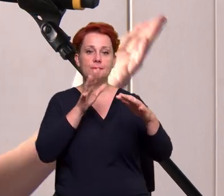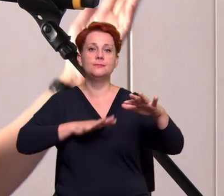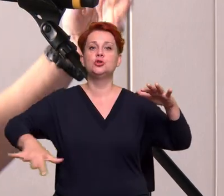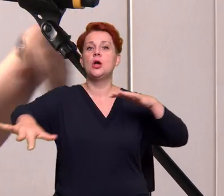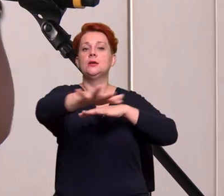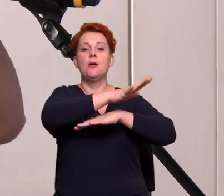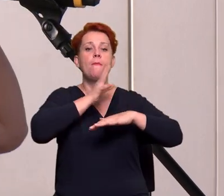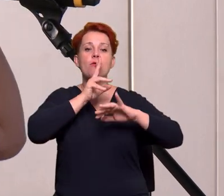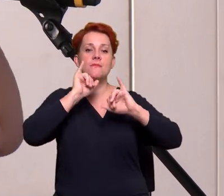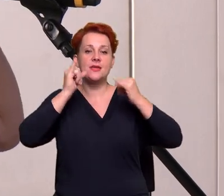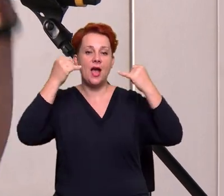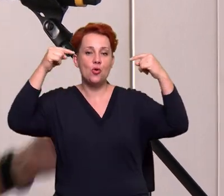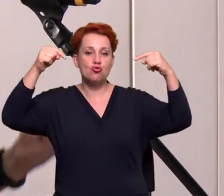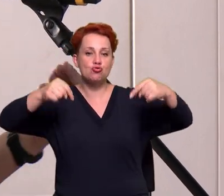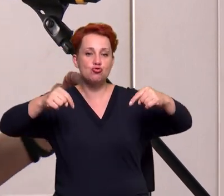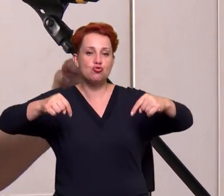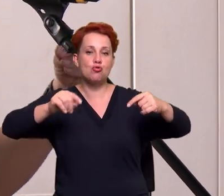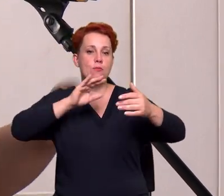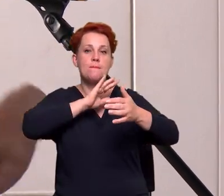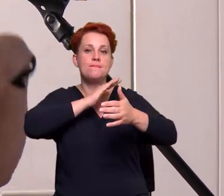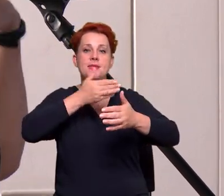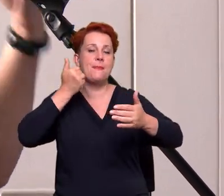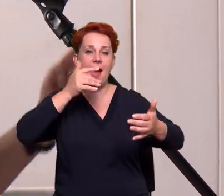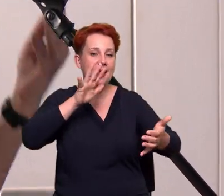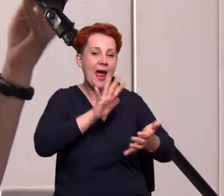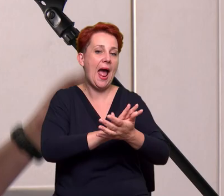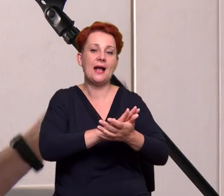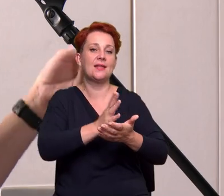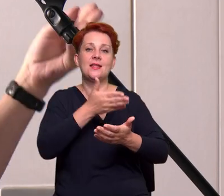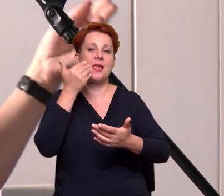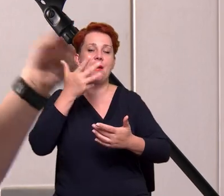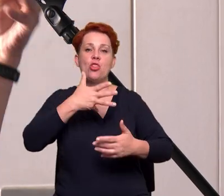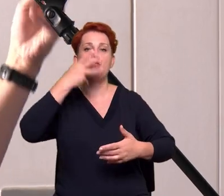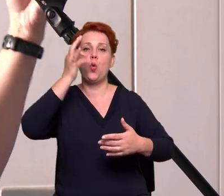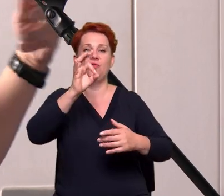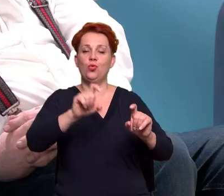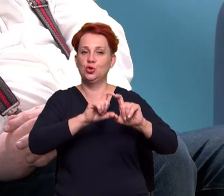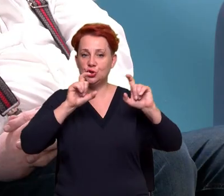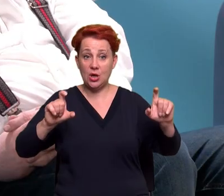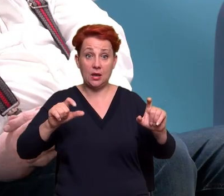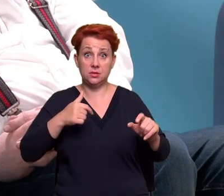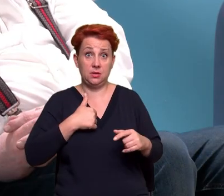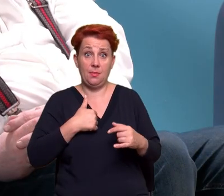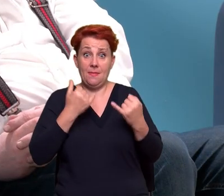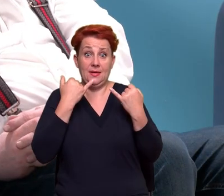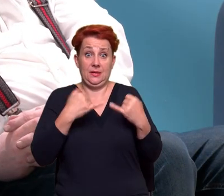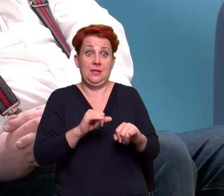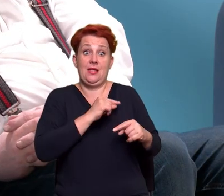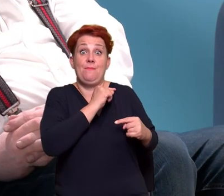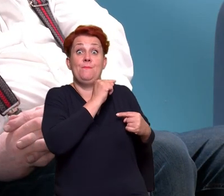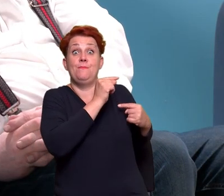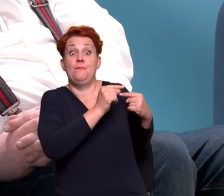takie jak ta są bez charakteru czy bez jakiegoś ducha swoich czasów, bo z kolei mi się wydaje, ja jestem zupełnie innym